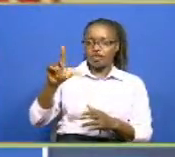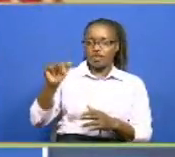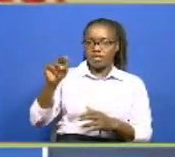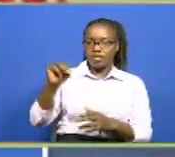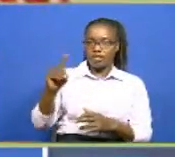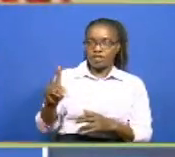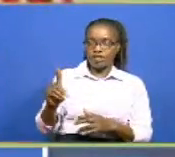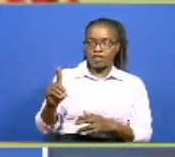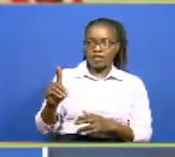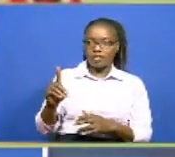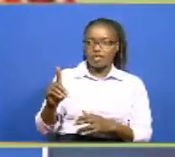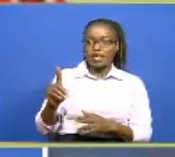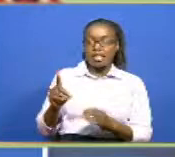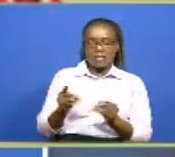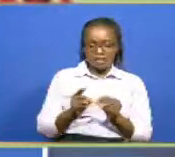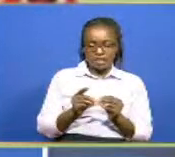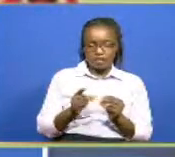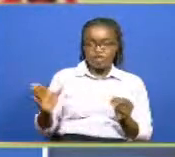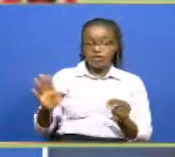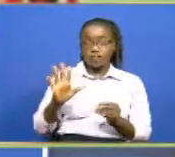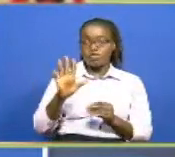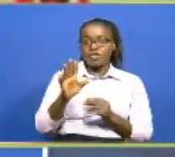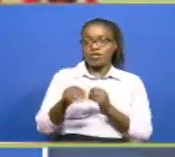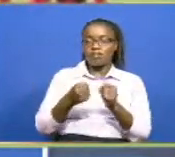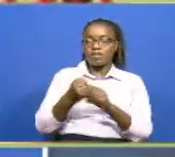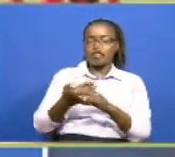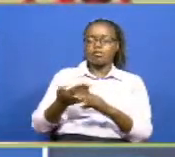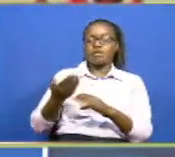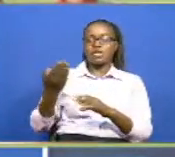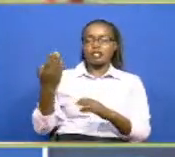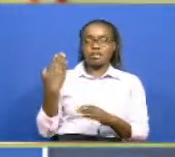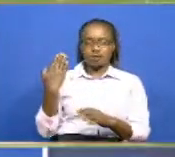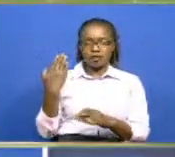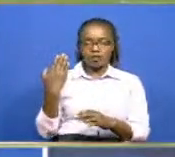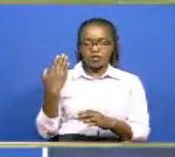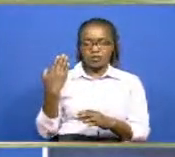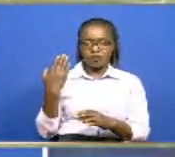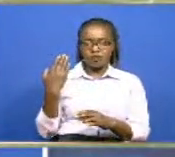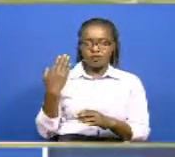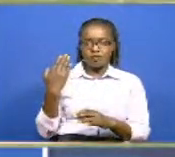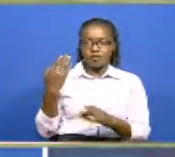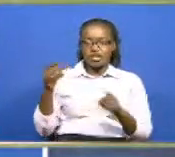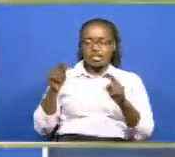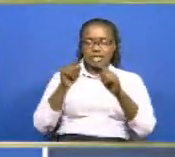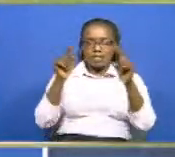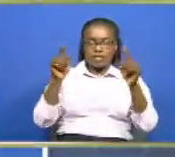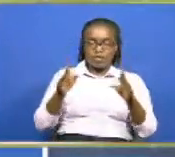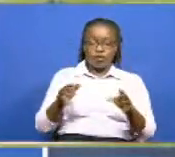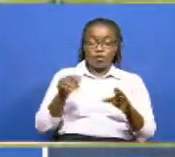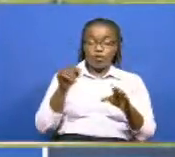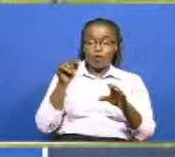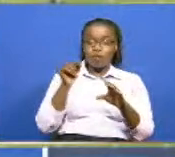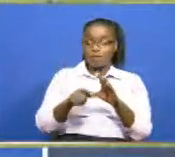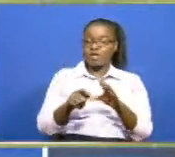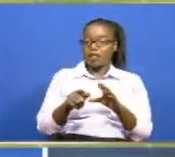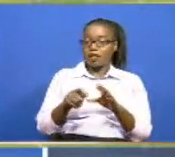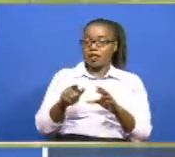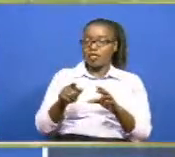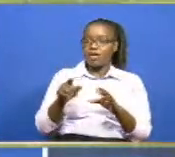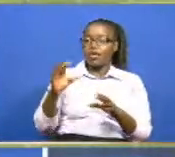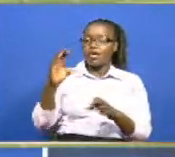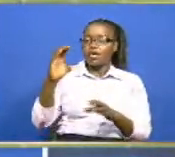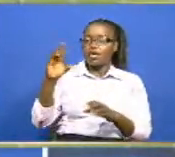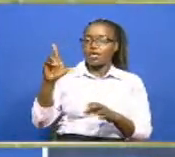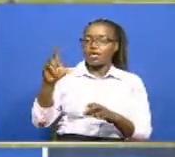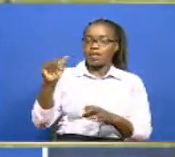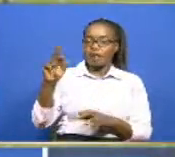kimataifa katika muda wa miaka mitano iliyopita. Mlinzi wa Barnsley Clark Odwor pia